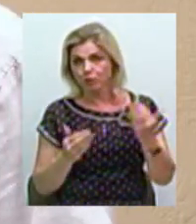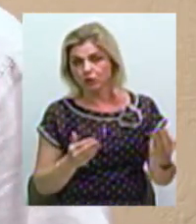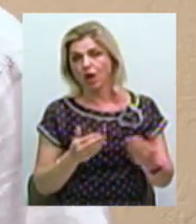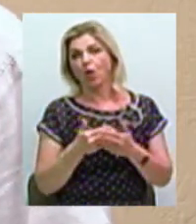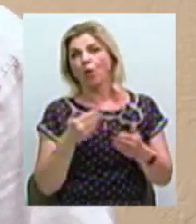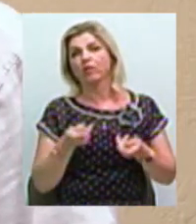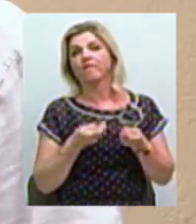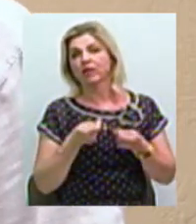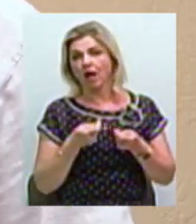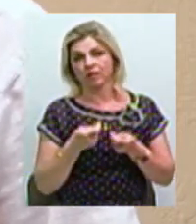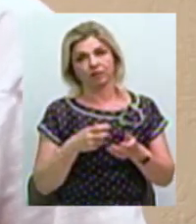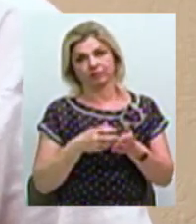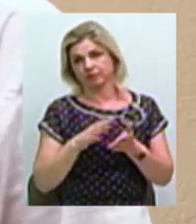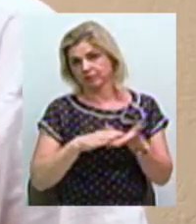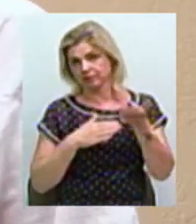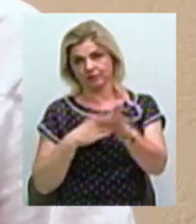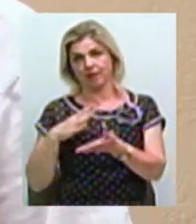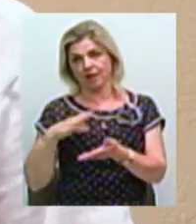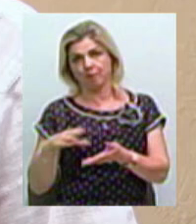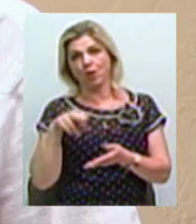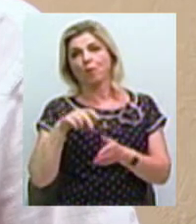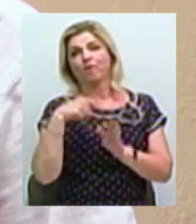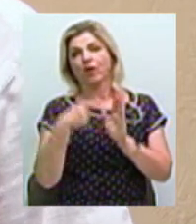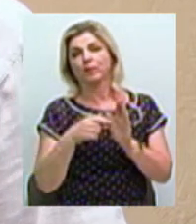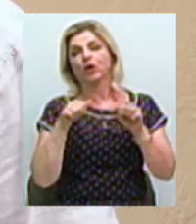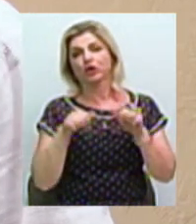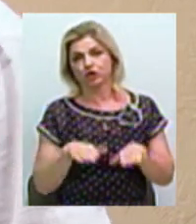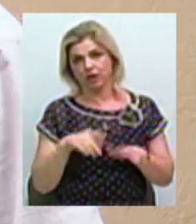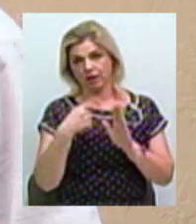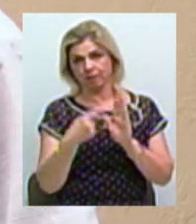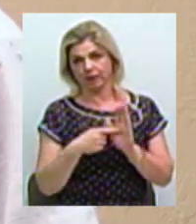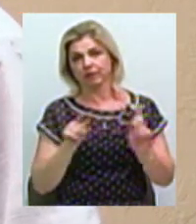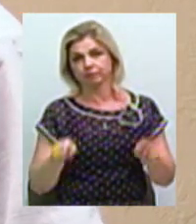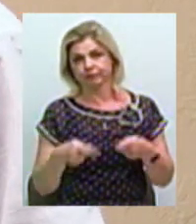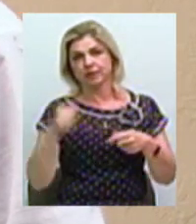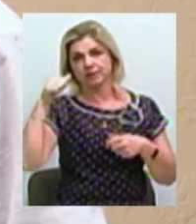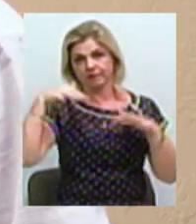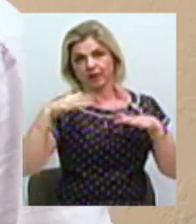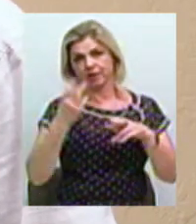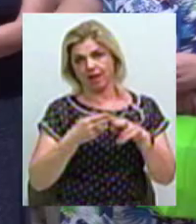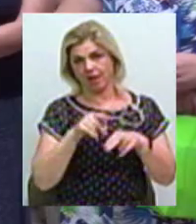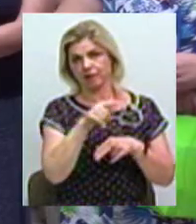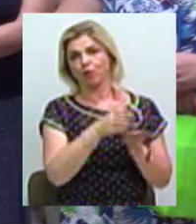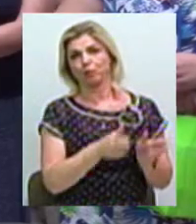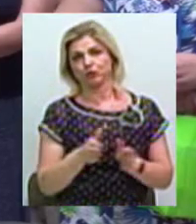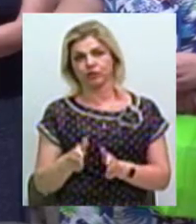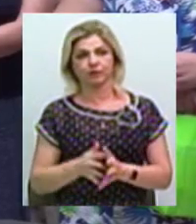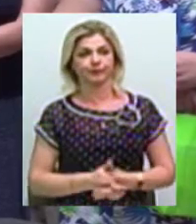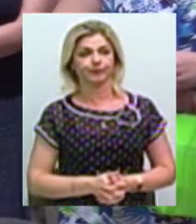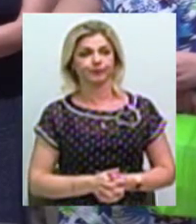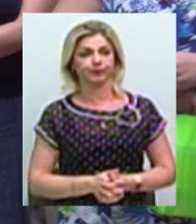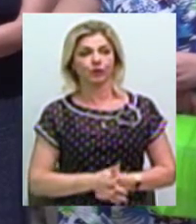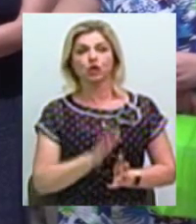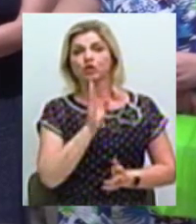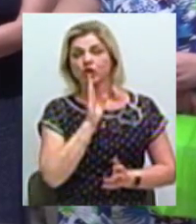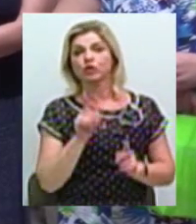органів влади не надходило з питання щодо вирішення питань поновлення електропостачання на даний гуртожиток. Крістіна Стрельченко